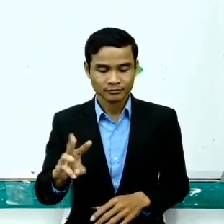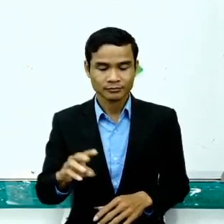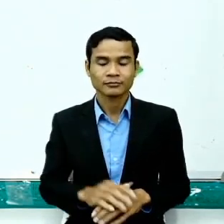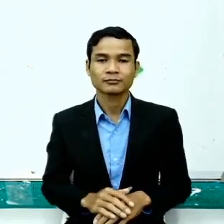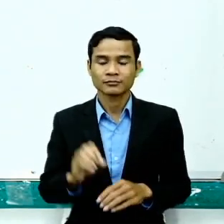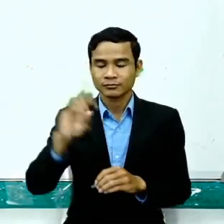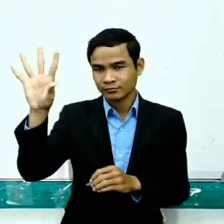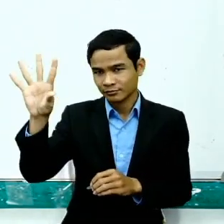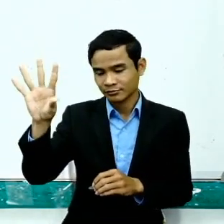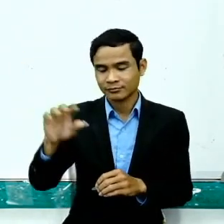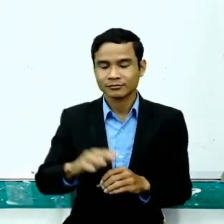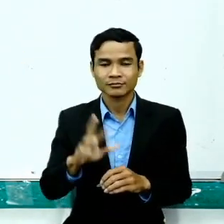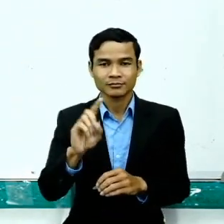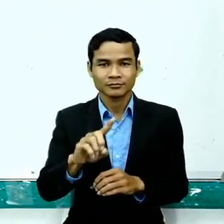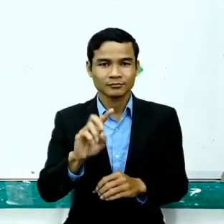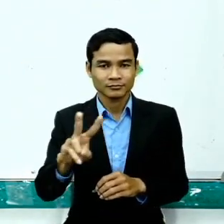bầy